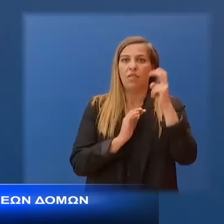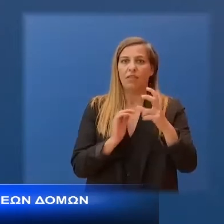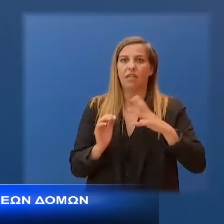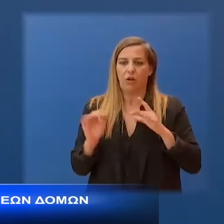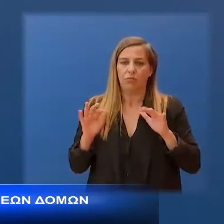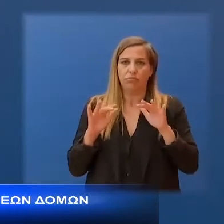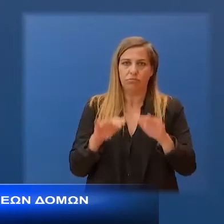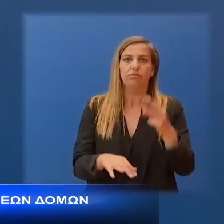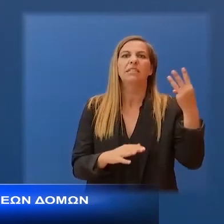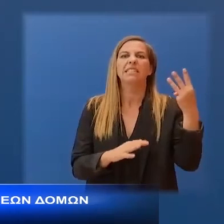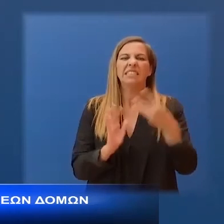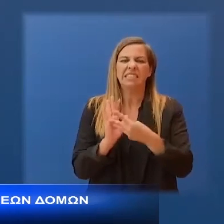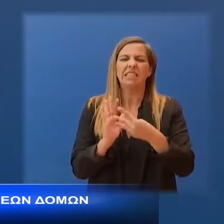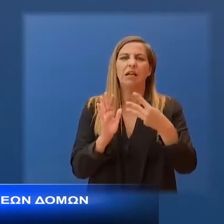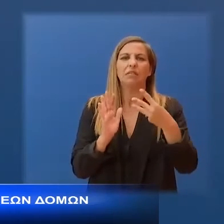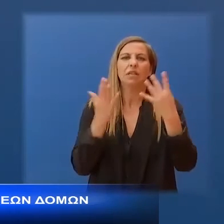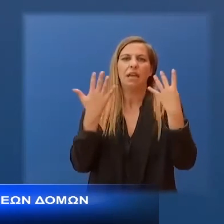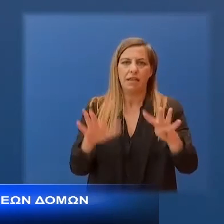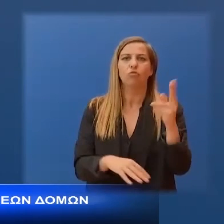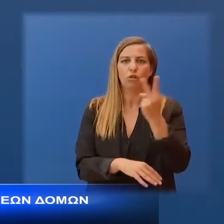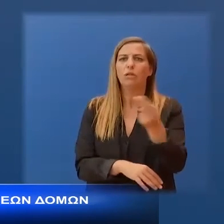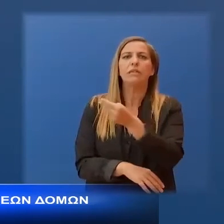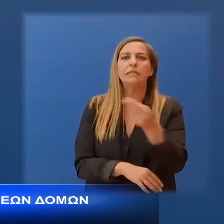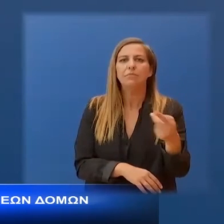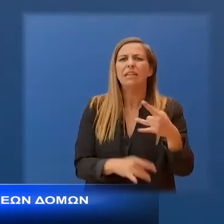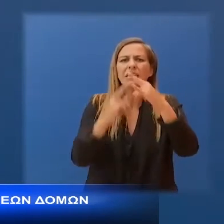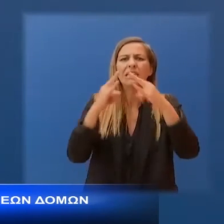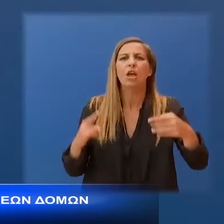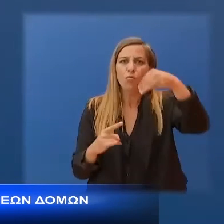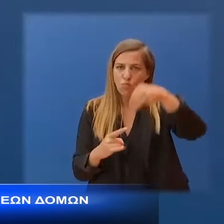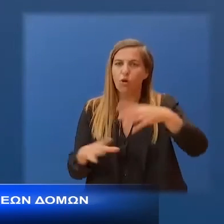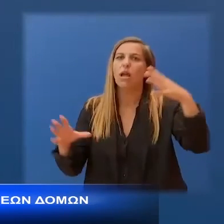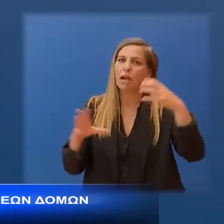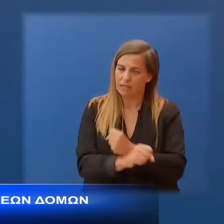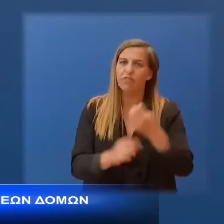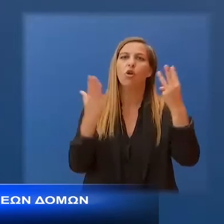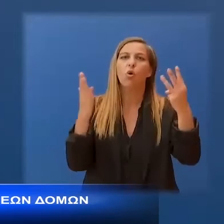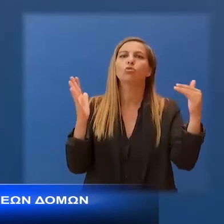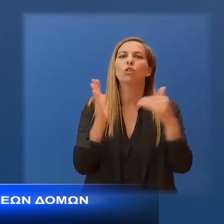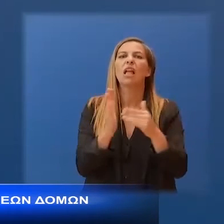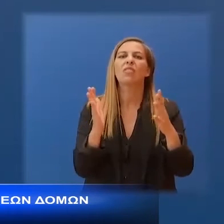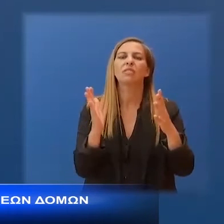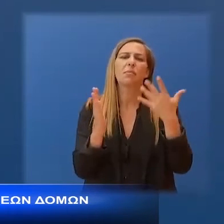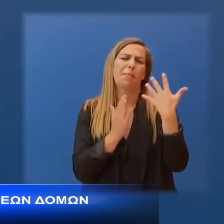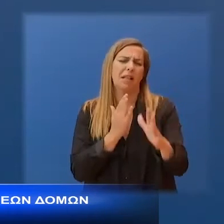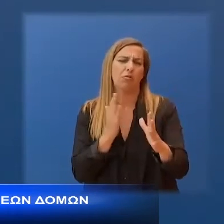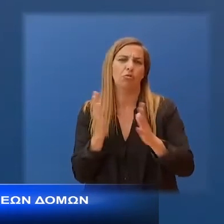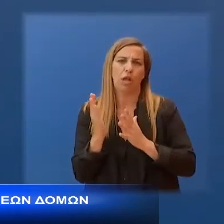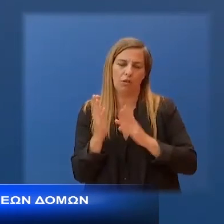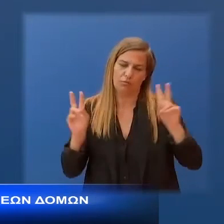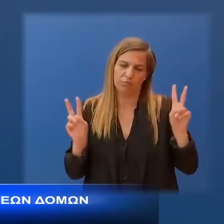ήταν 3.922, έχει αποσυμφορηθεί κατά 8.596 άτομα ή ποσοστό